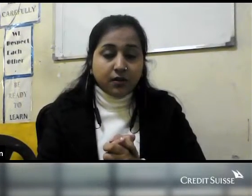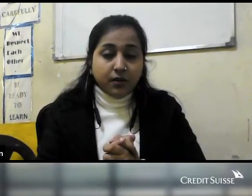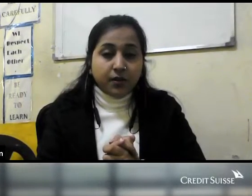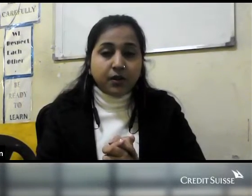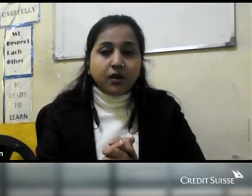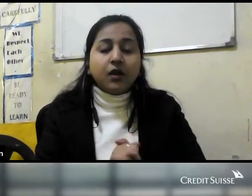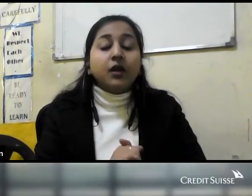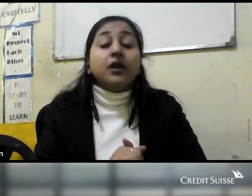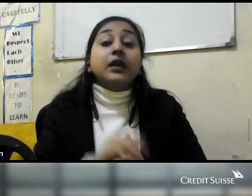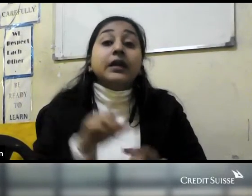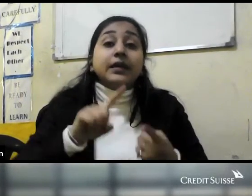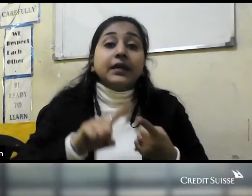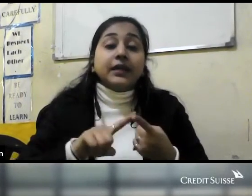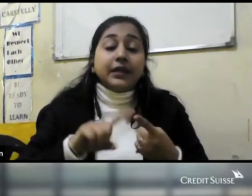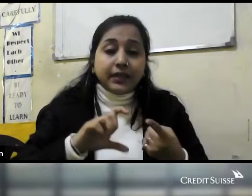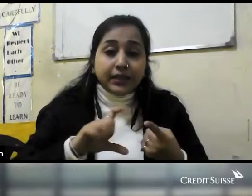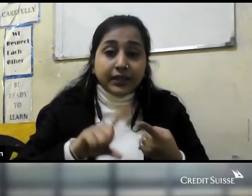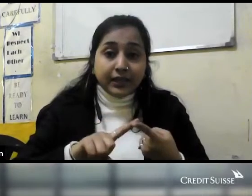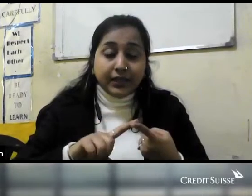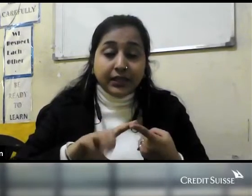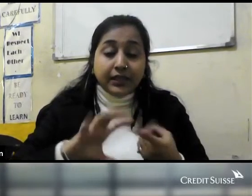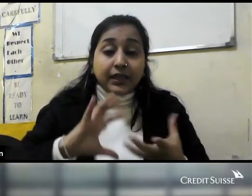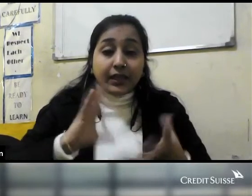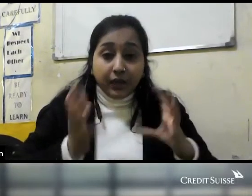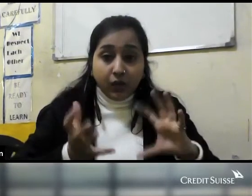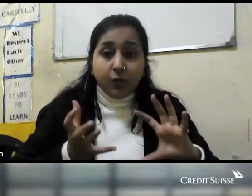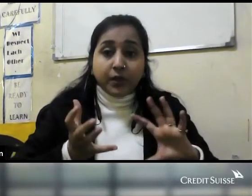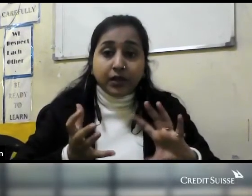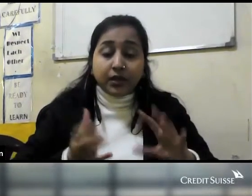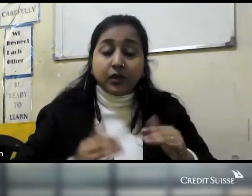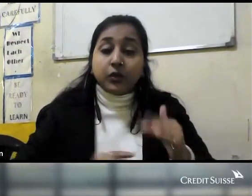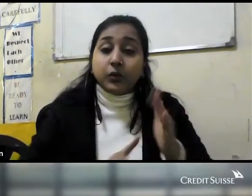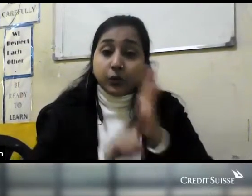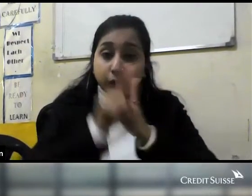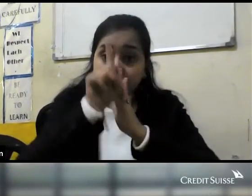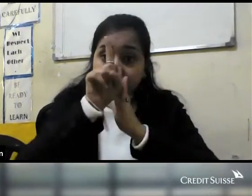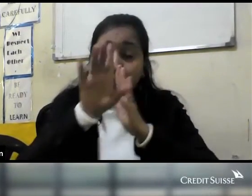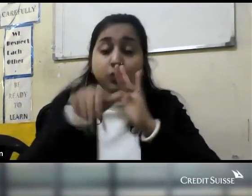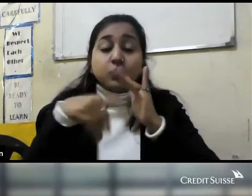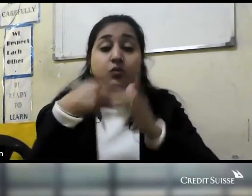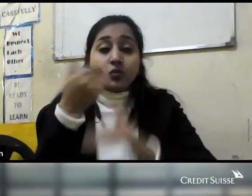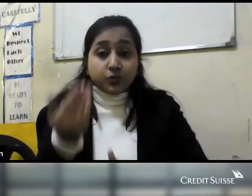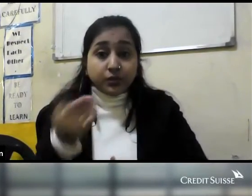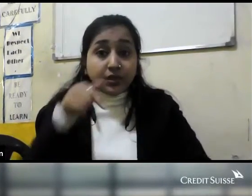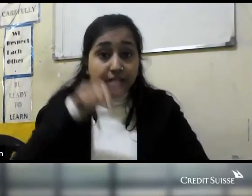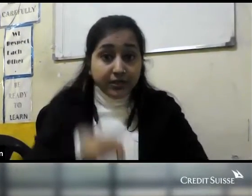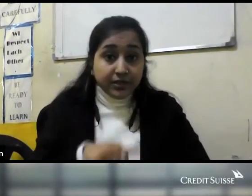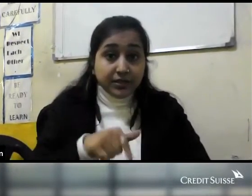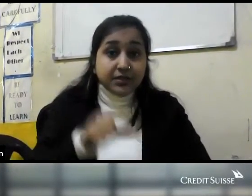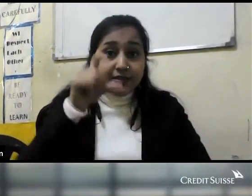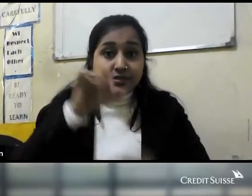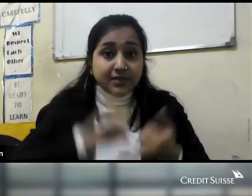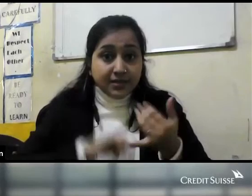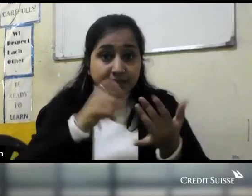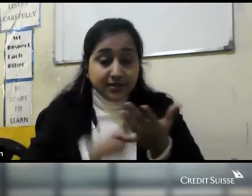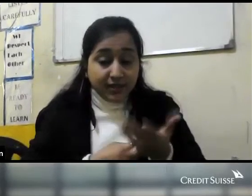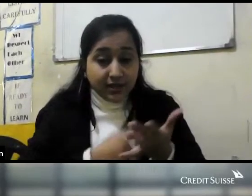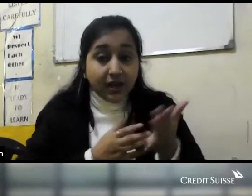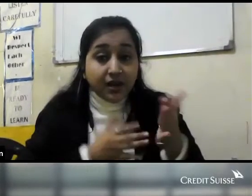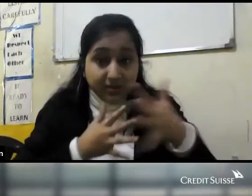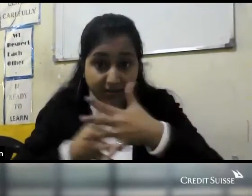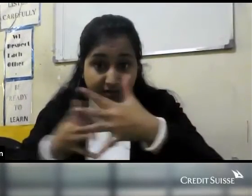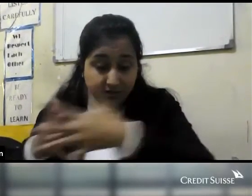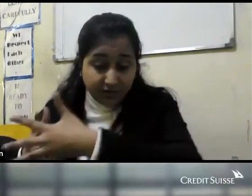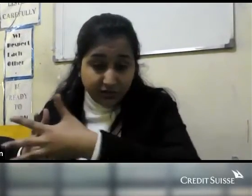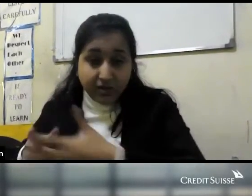the economy grows and it becomes resilient. We withdraw and it sustains. क्योंकि ये सबसे बड़ा CSR का चैलेंज रहा है, फंड